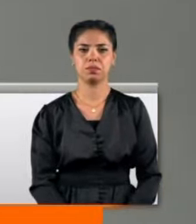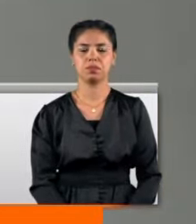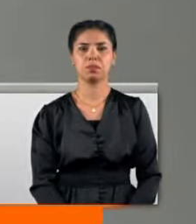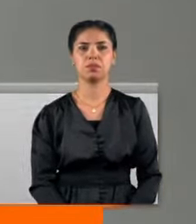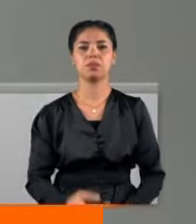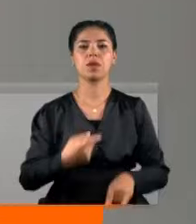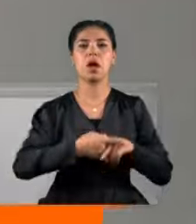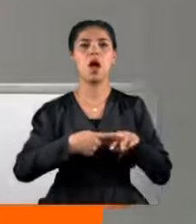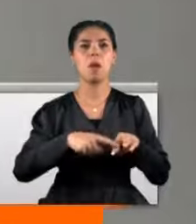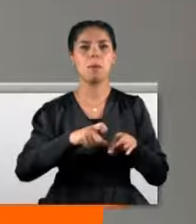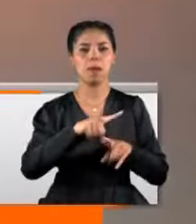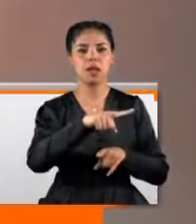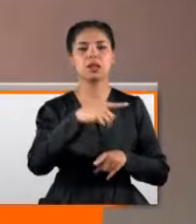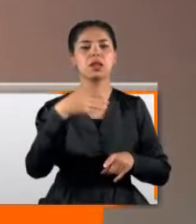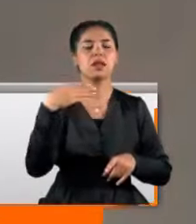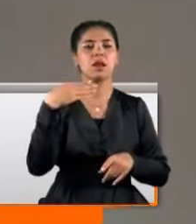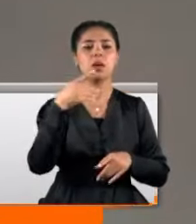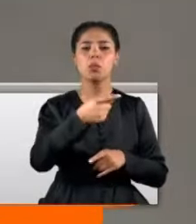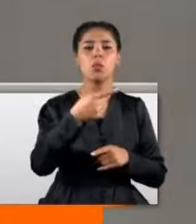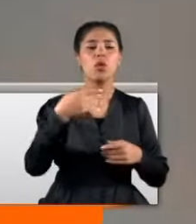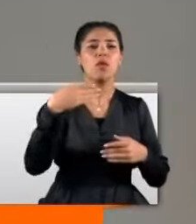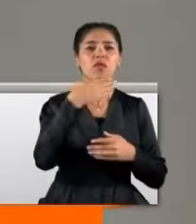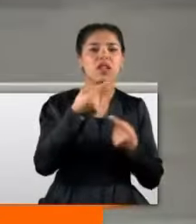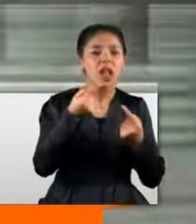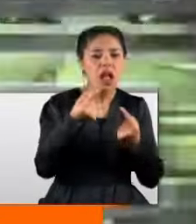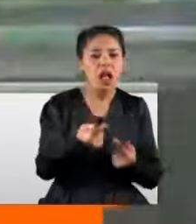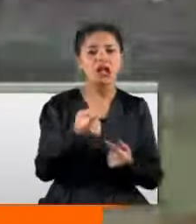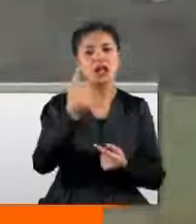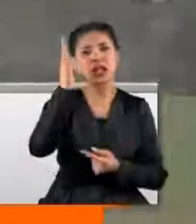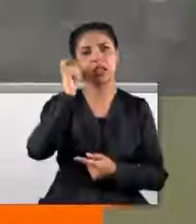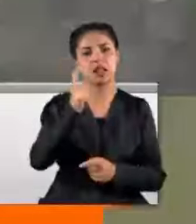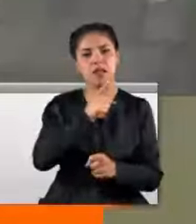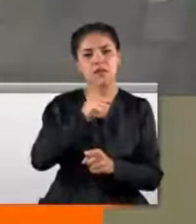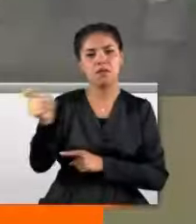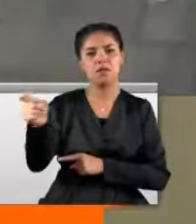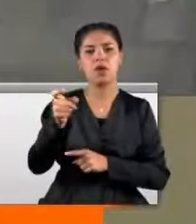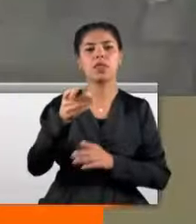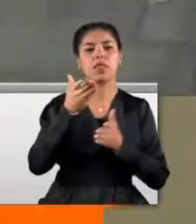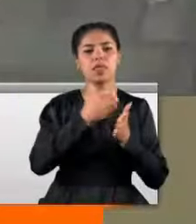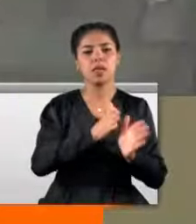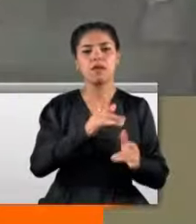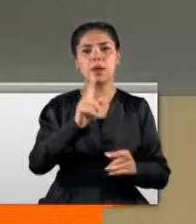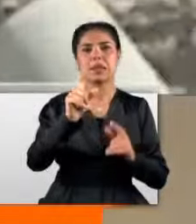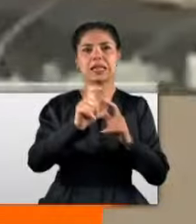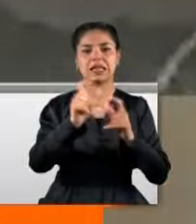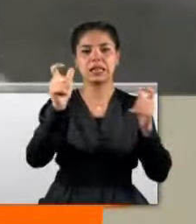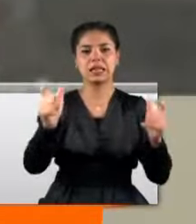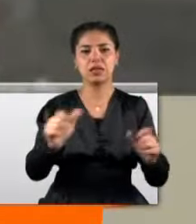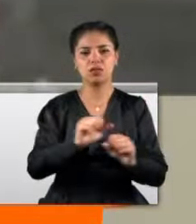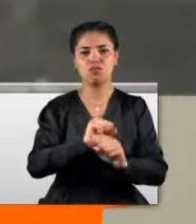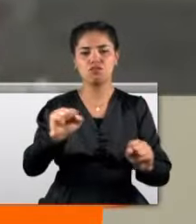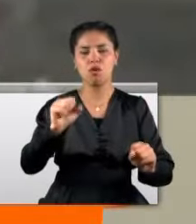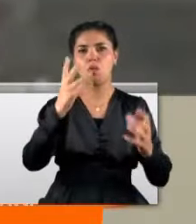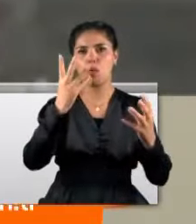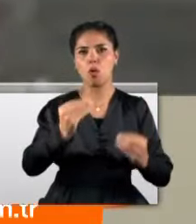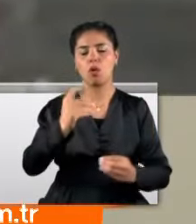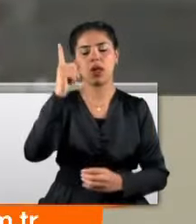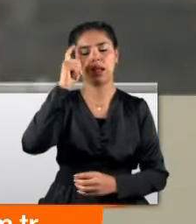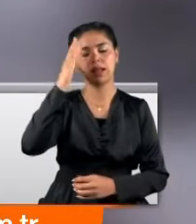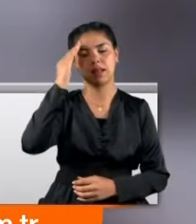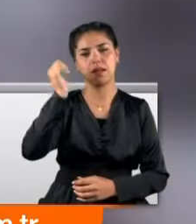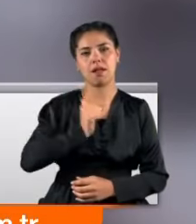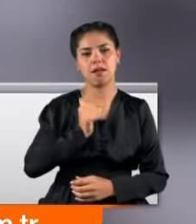Kassam Tugayları kısıtlı imkanlarıyla işgal ordusunu avlamayı sürdürüyor. Son görüntü Siccil bombalarının hedefi olan İsrail